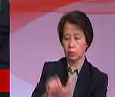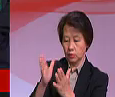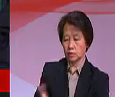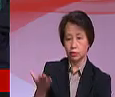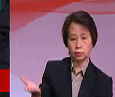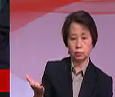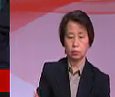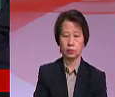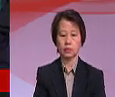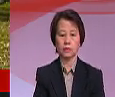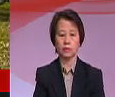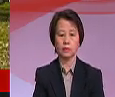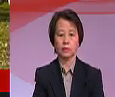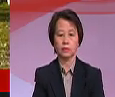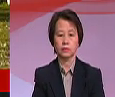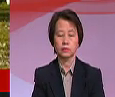Fizawati Zainal.